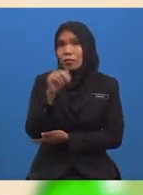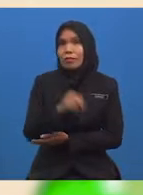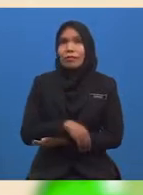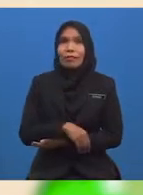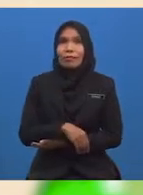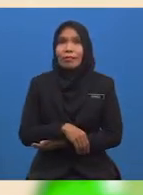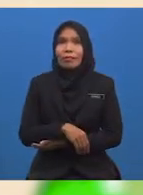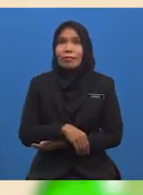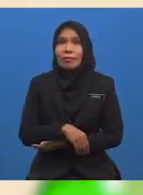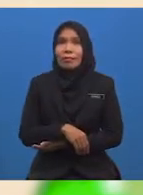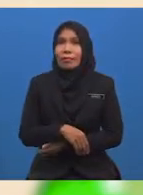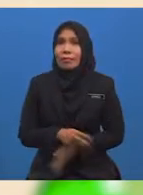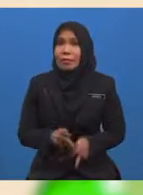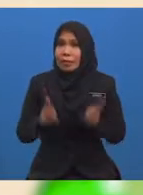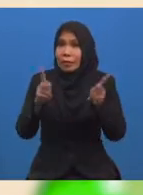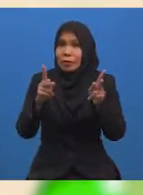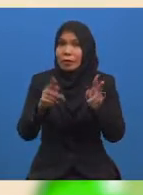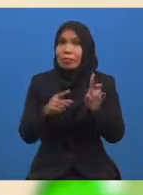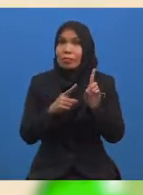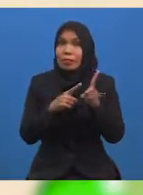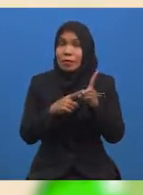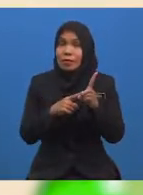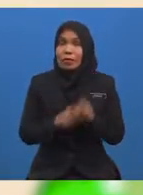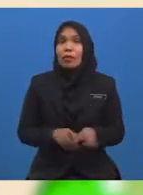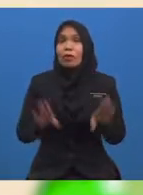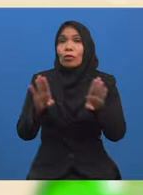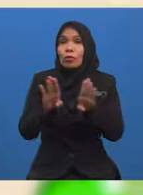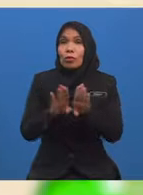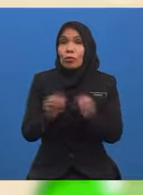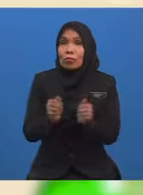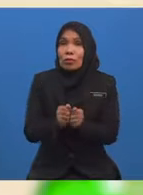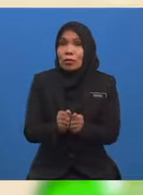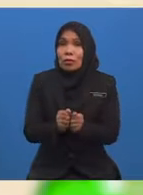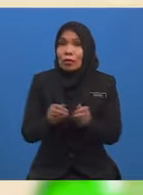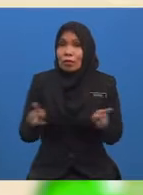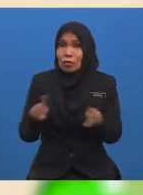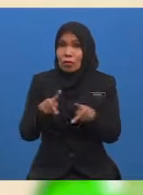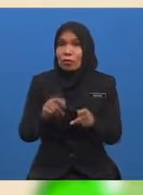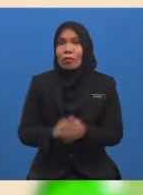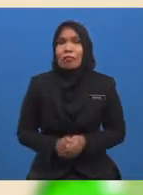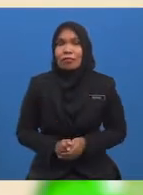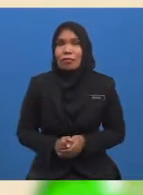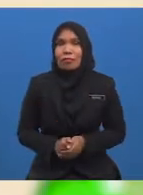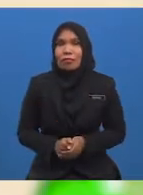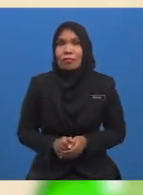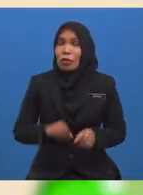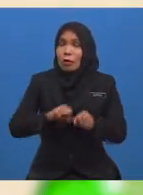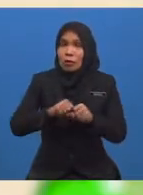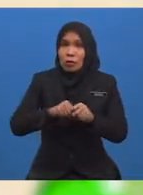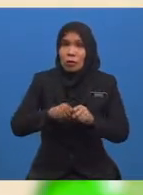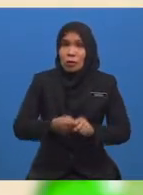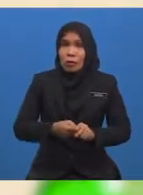D, ditutup menggunakan kotak agar cahaya matahari tidak dapat